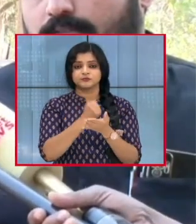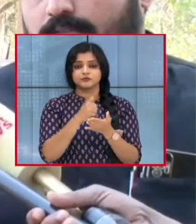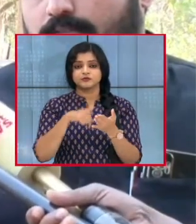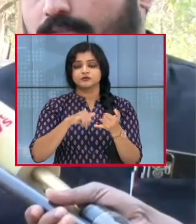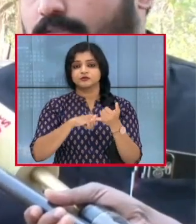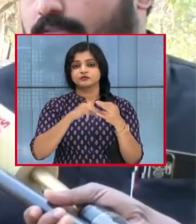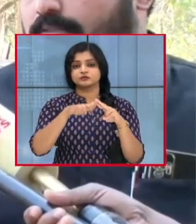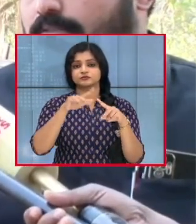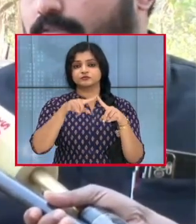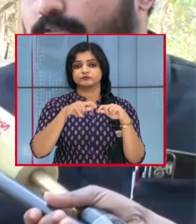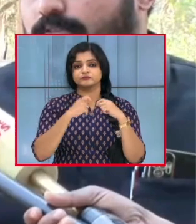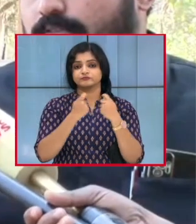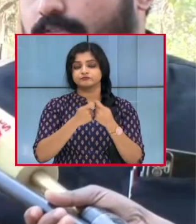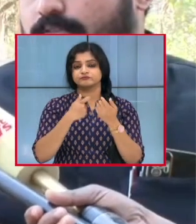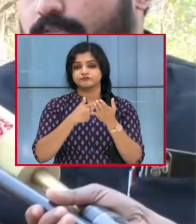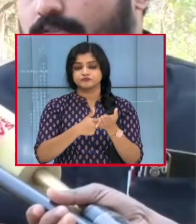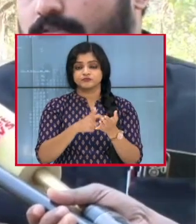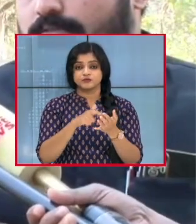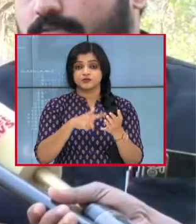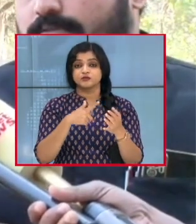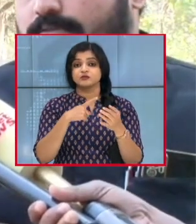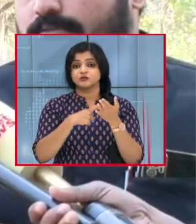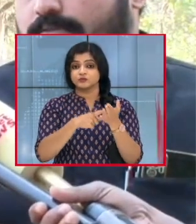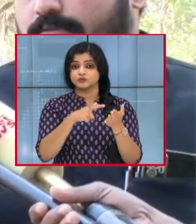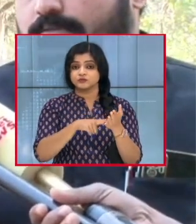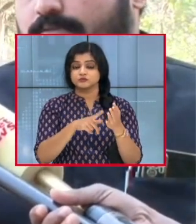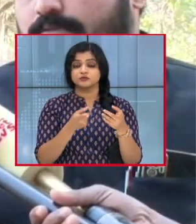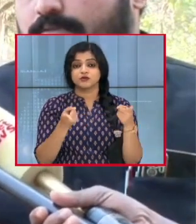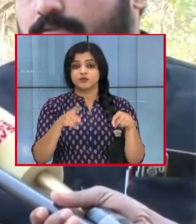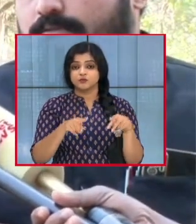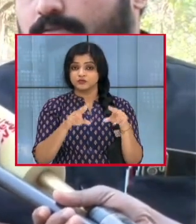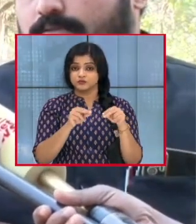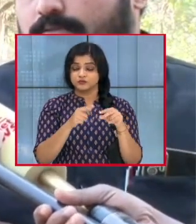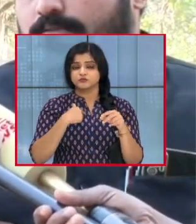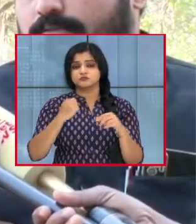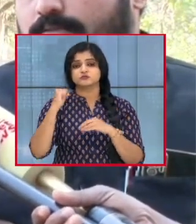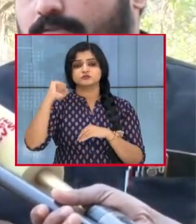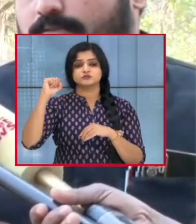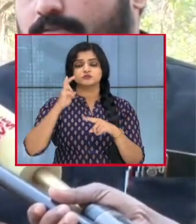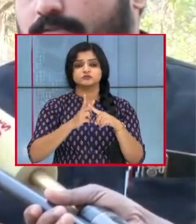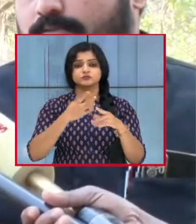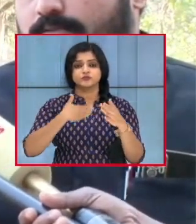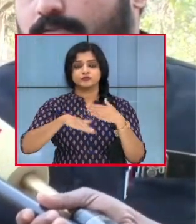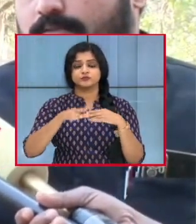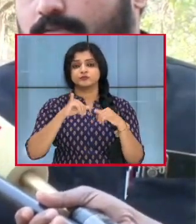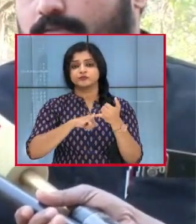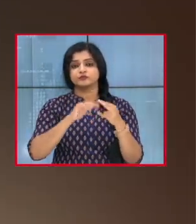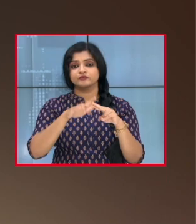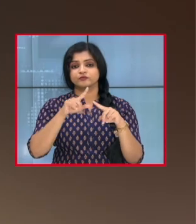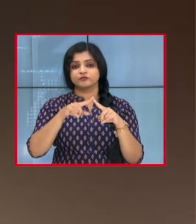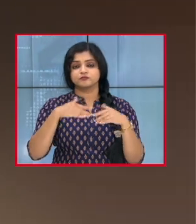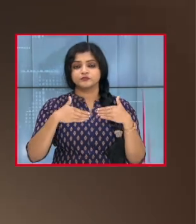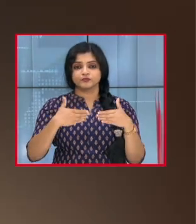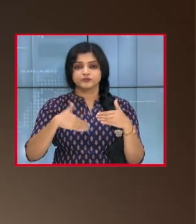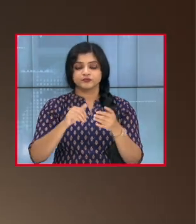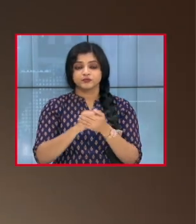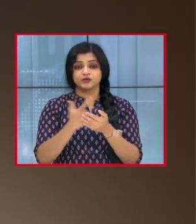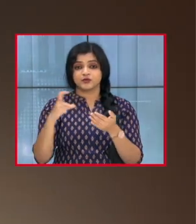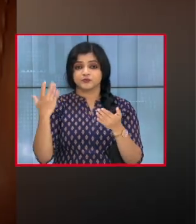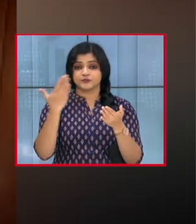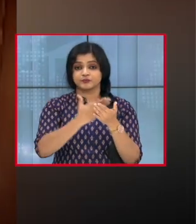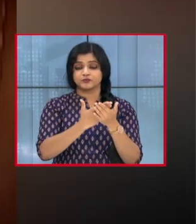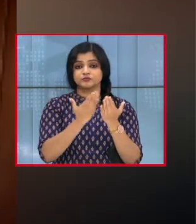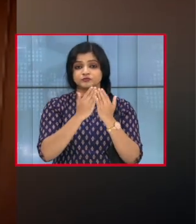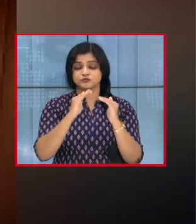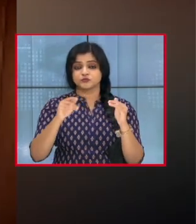എസ് എഫ് ഐയുടെ ആവശ്യം. ആ ആവശ്യം നടപ്പിലാകുന്നത് വരെ ശക്തമായിട്ടുള്ള വിദ്യാർത്ഥി പ്രക്ഷോഭവുമായിട്ട് എസ് എഫ് ഐ മുന്നോട്ട് പോകും. പരാതിയുമായി എത്തിയ